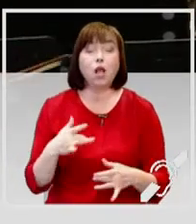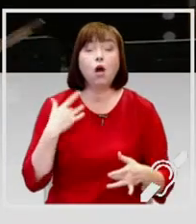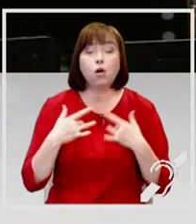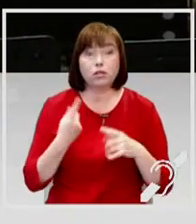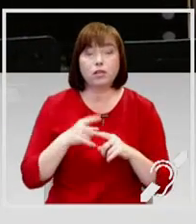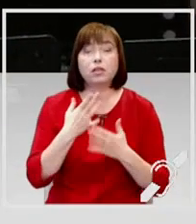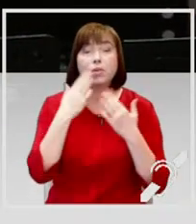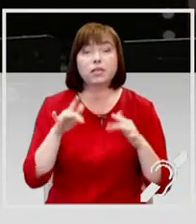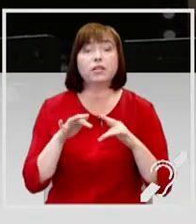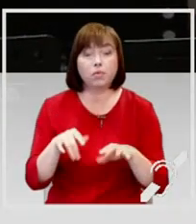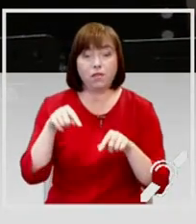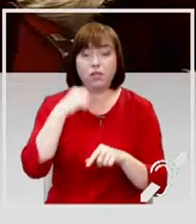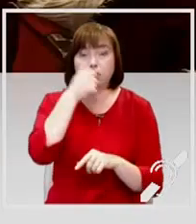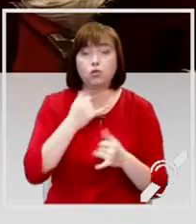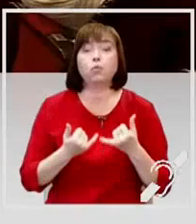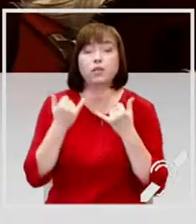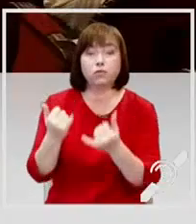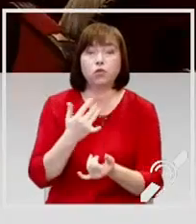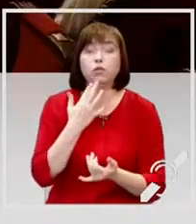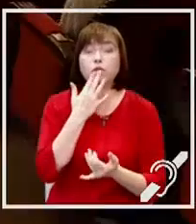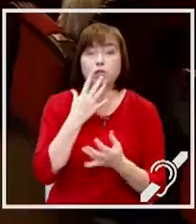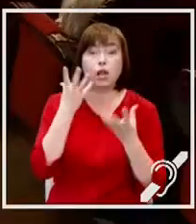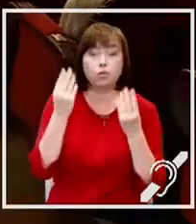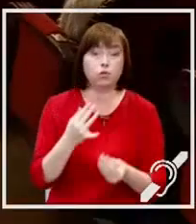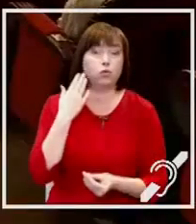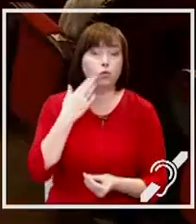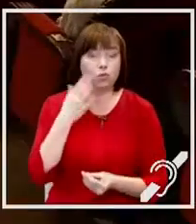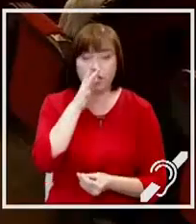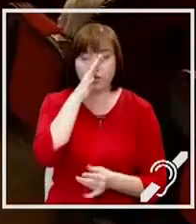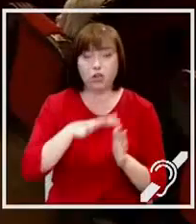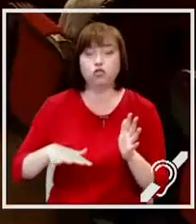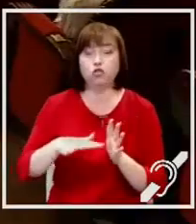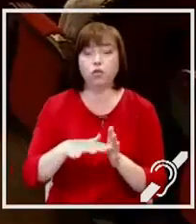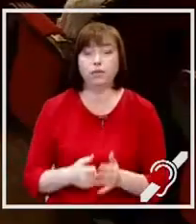este ultimul eveniment din acest an dedicat Zilei Naționale a României la Chișinău.